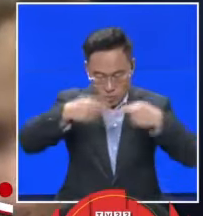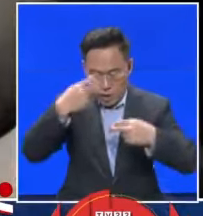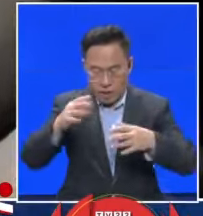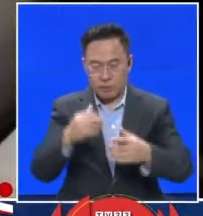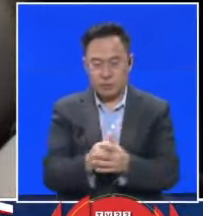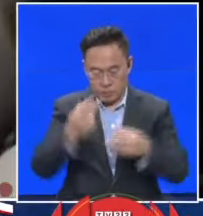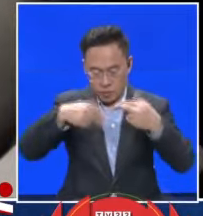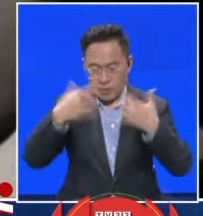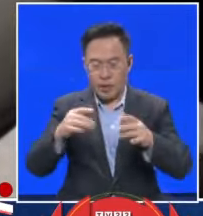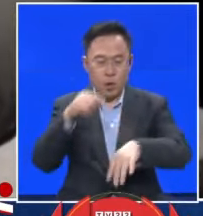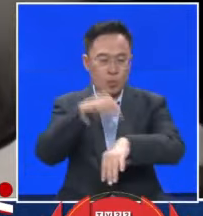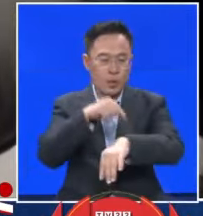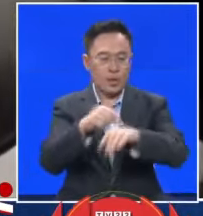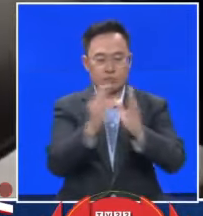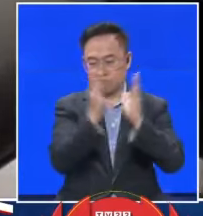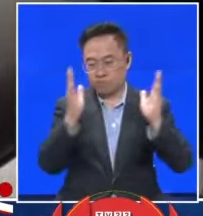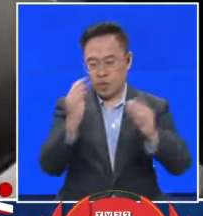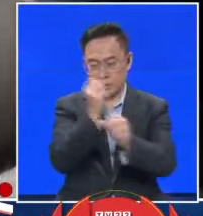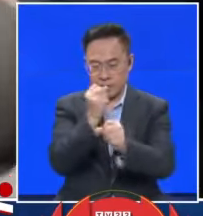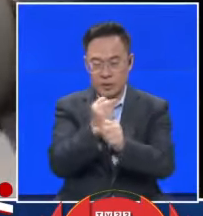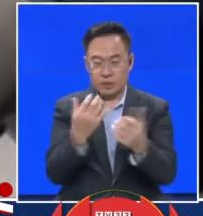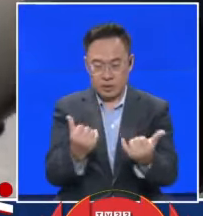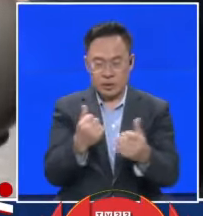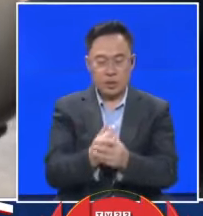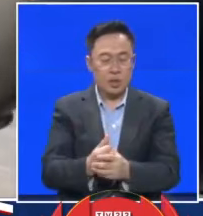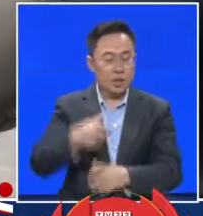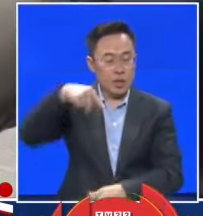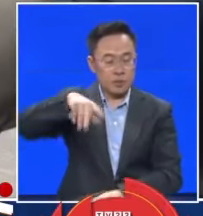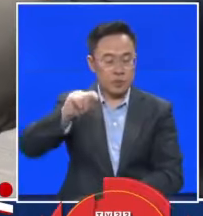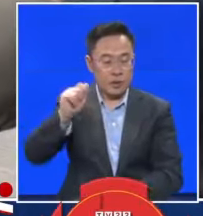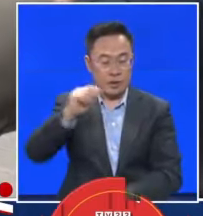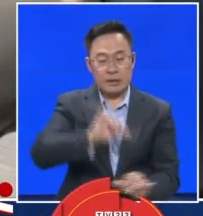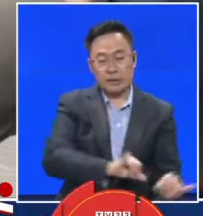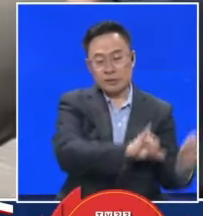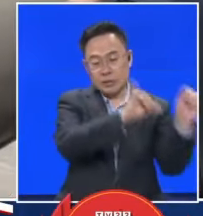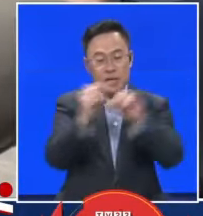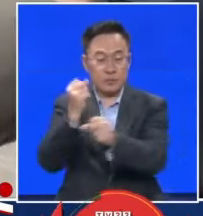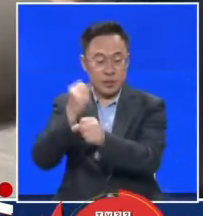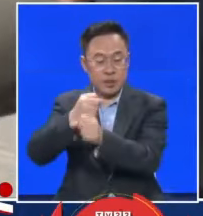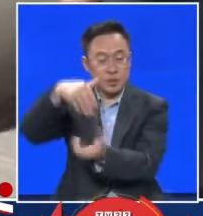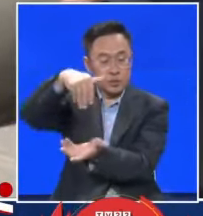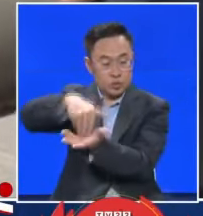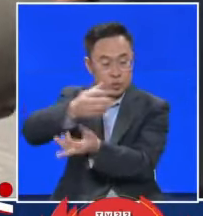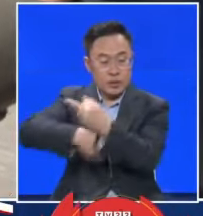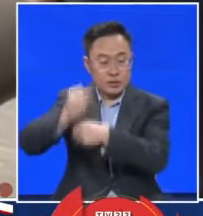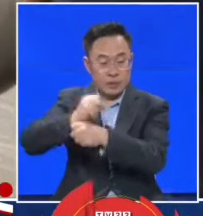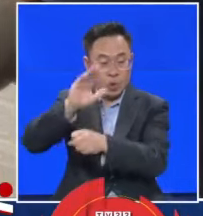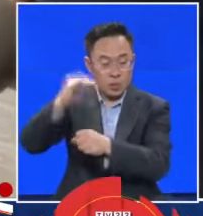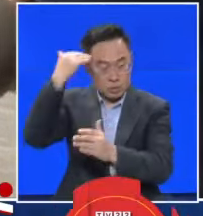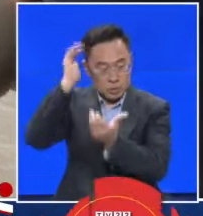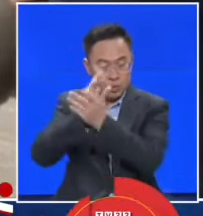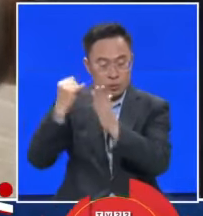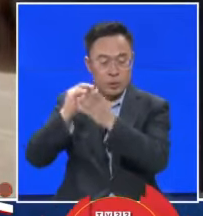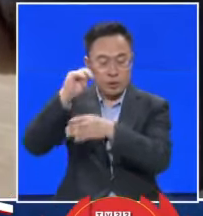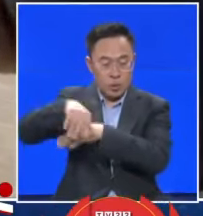องต้นเนี่ยนะคะให้ผู้ถูกร้องคือให้มาทำงานที่ศูนย์ปฏิบัติการตำรวจภูธรจังหวัดนครนายกก่อนนะคะแล้วนักข่าวก็ถาม